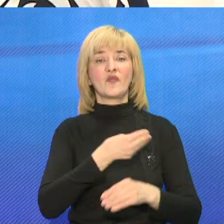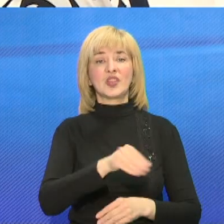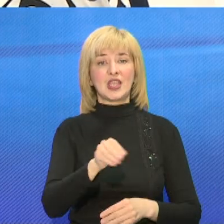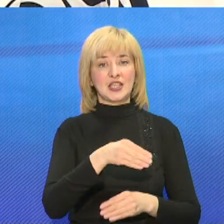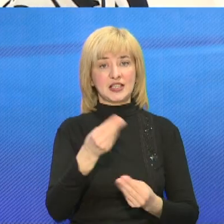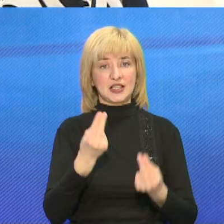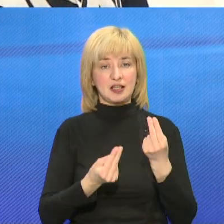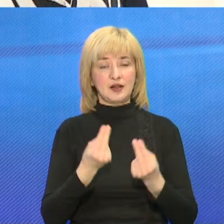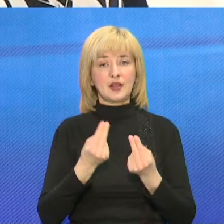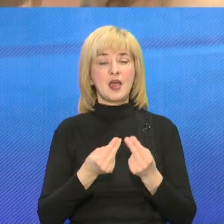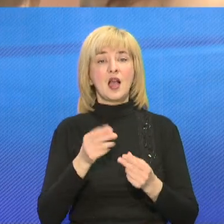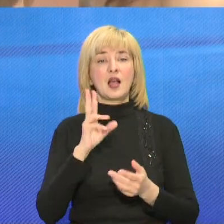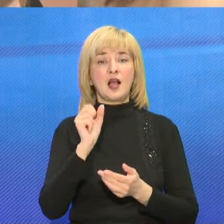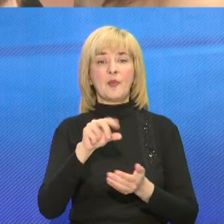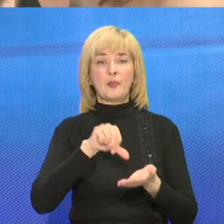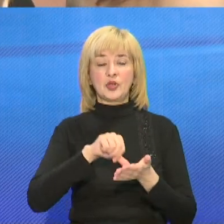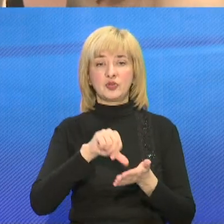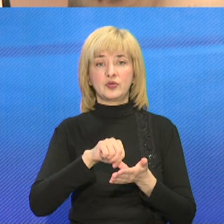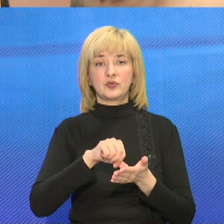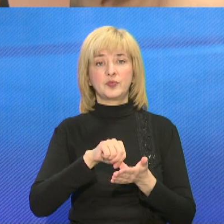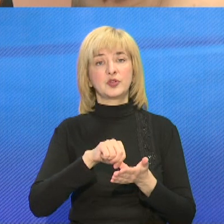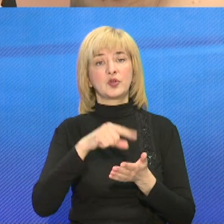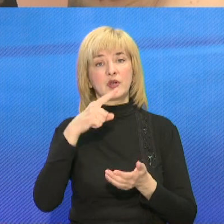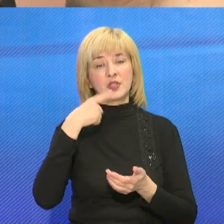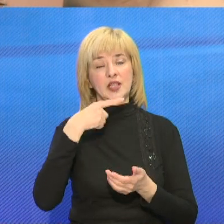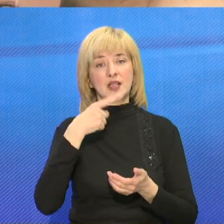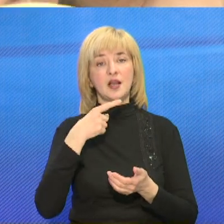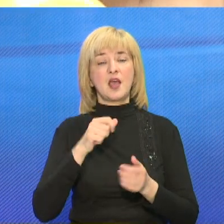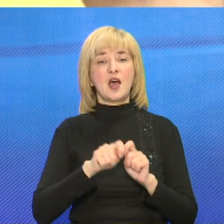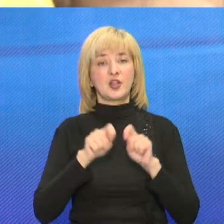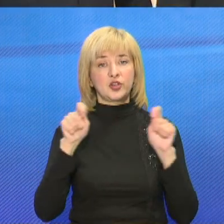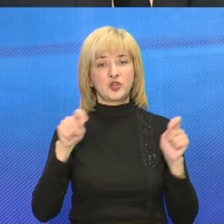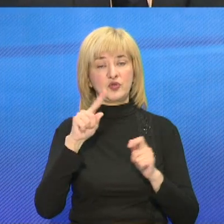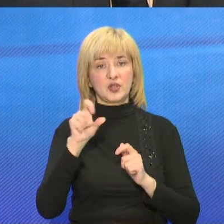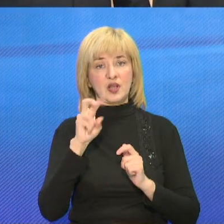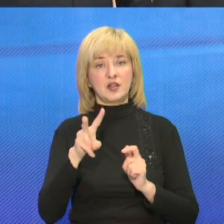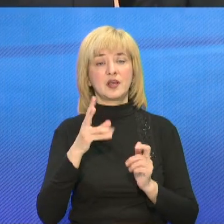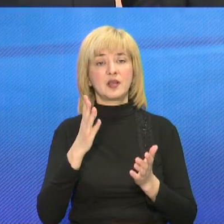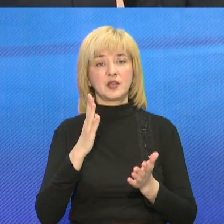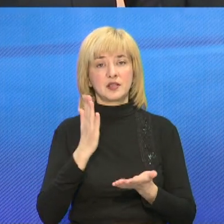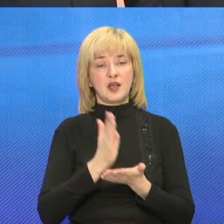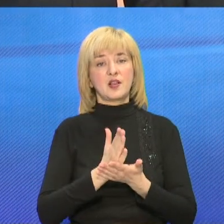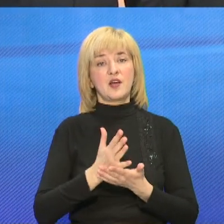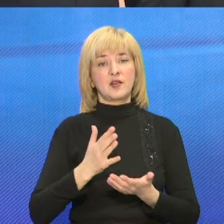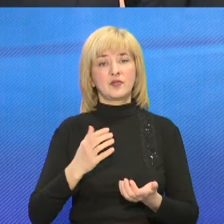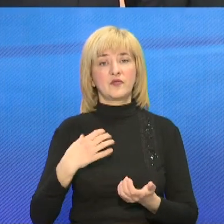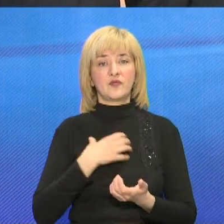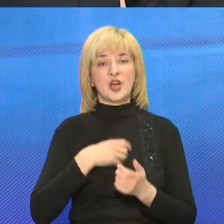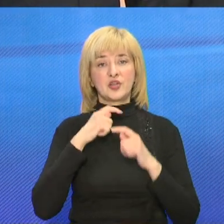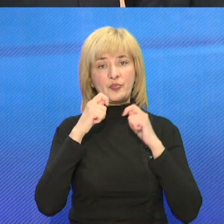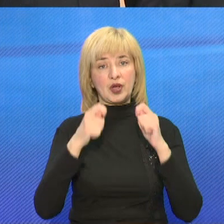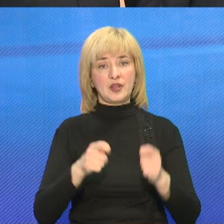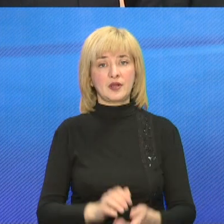Как подкреслили присутные, открытие сучасной залы стало чаканым подарунком для выхованцев и тренеров областной СДЮШАР имя